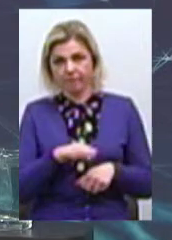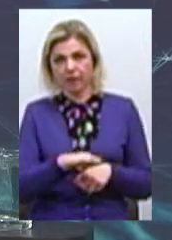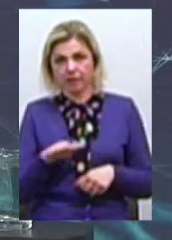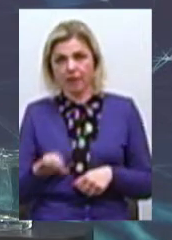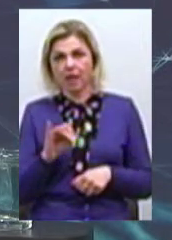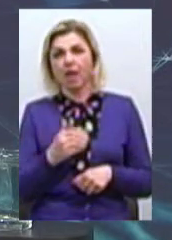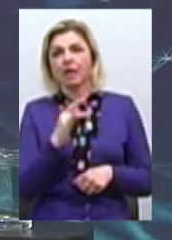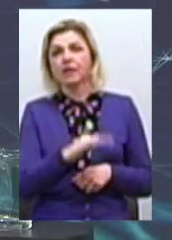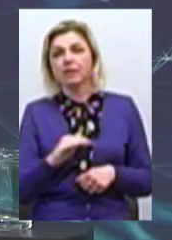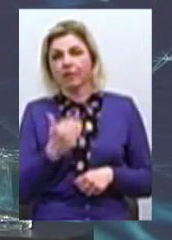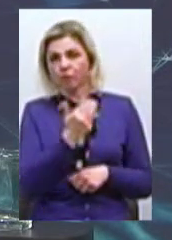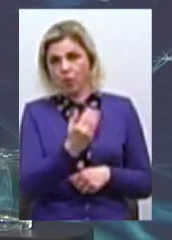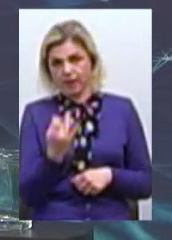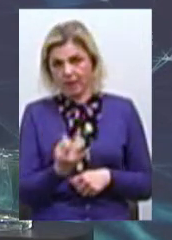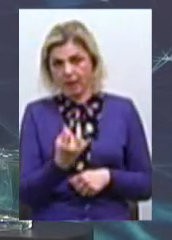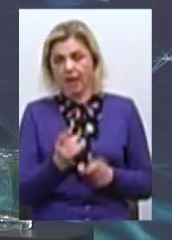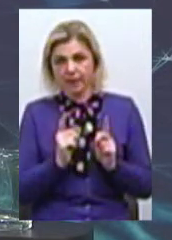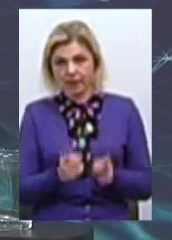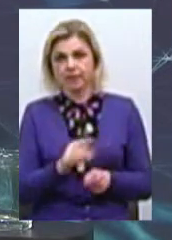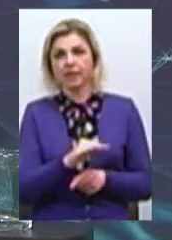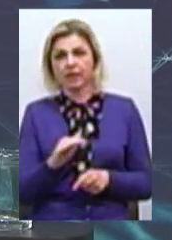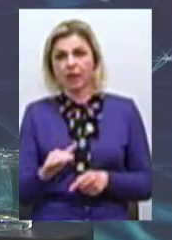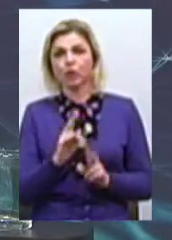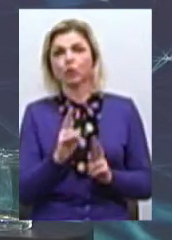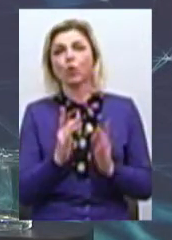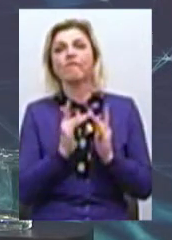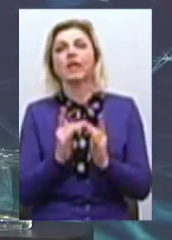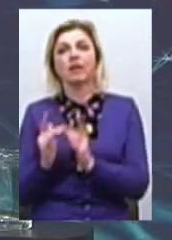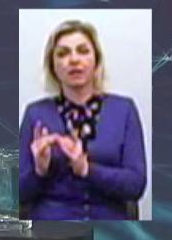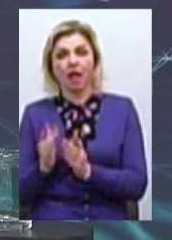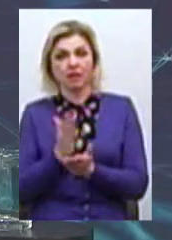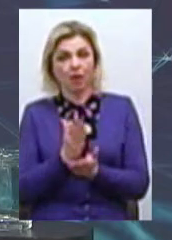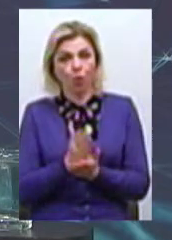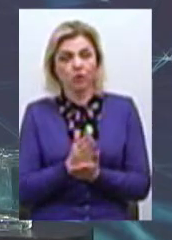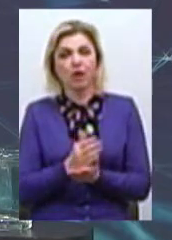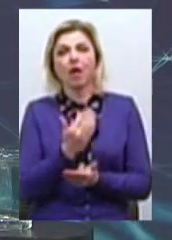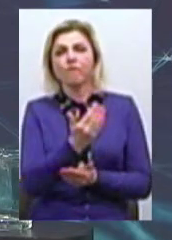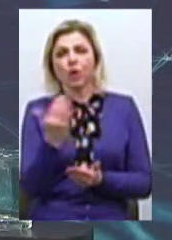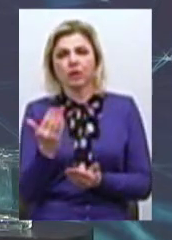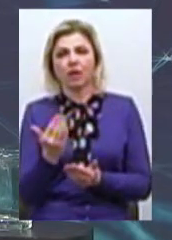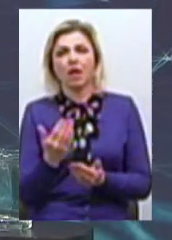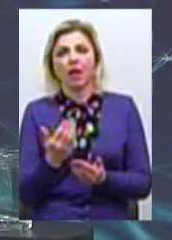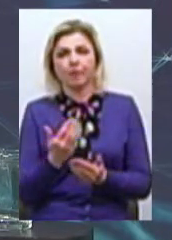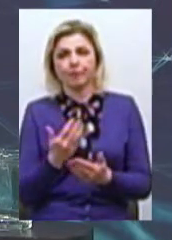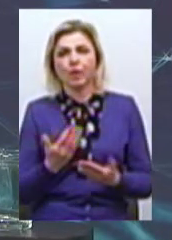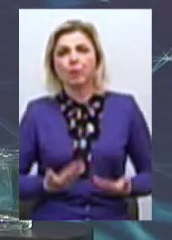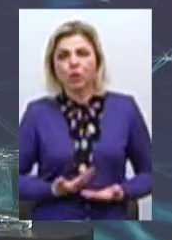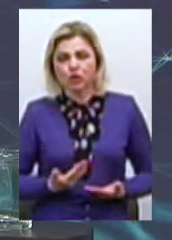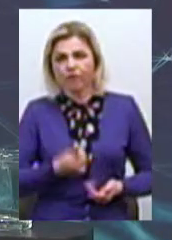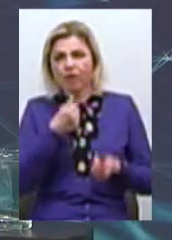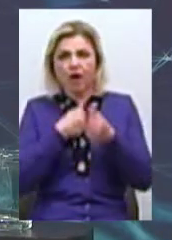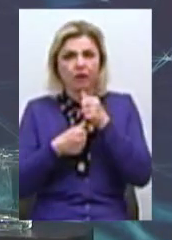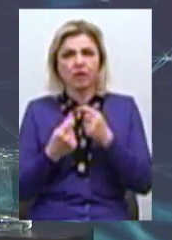його інтересів. Дійсно, діти, які знаходяться в інтернатних закладах, вони переживають дуже